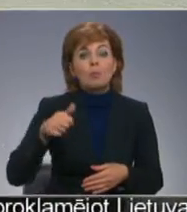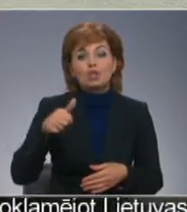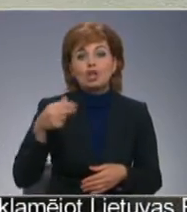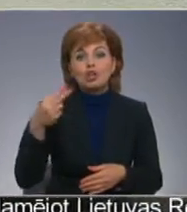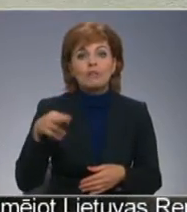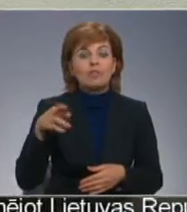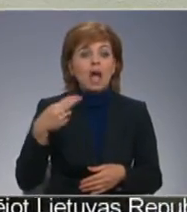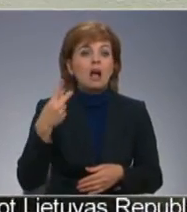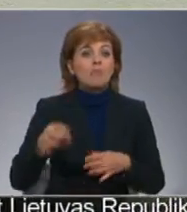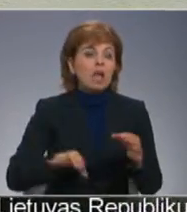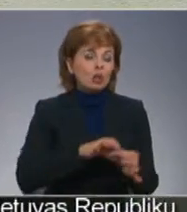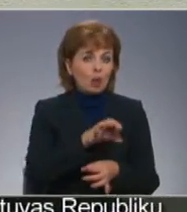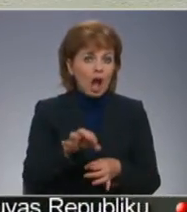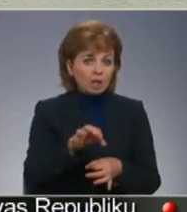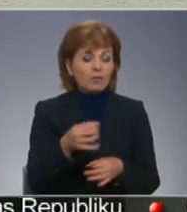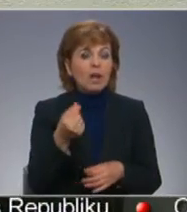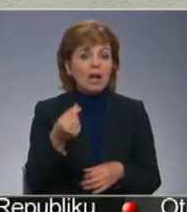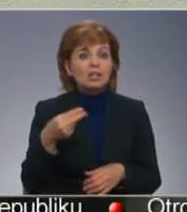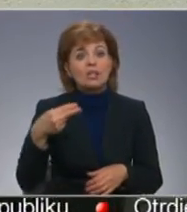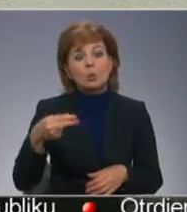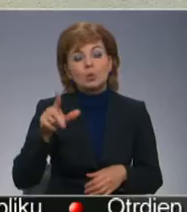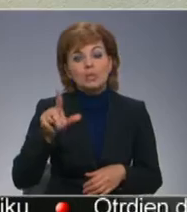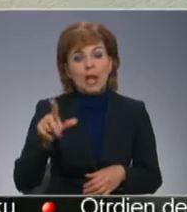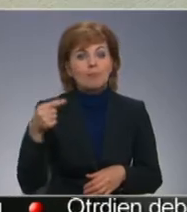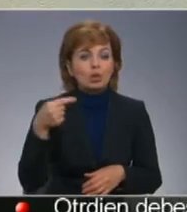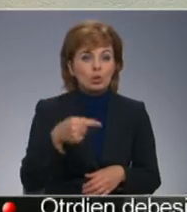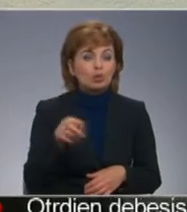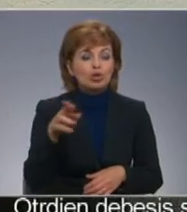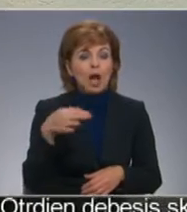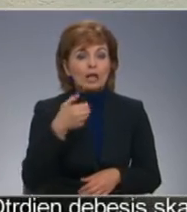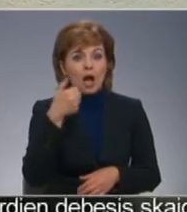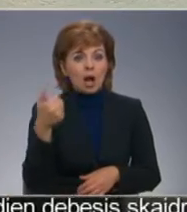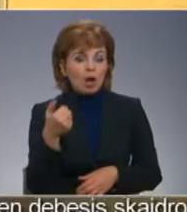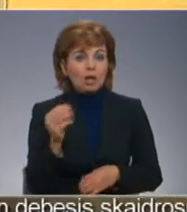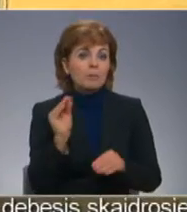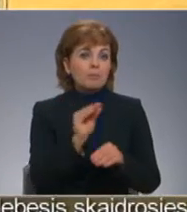15,62 eiro par kvadrātmetru, jeb gandrīz 27 tūkstošus eiro gadā ar